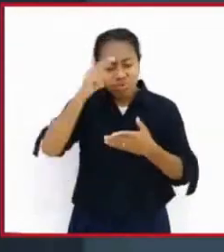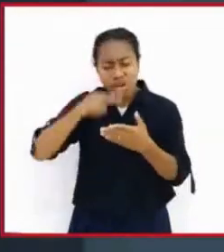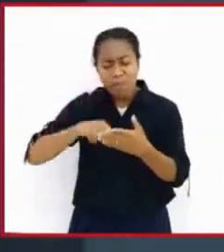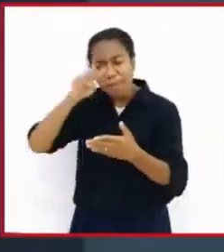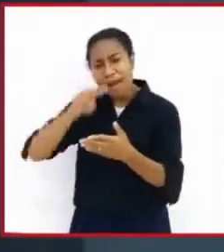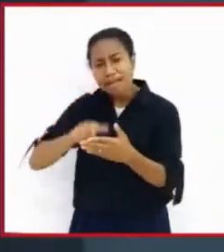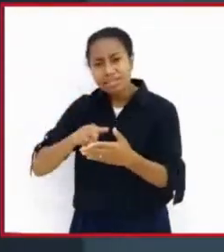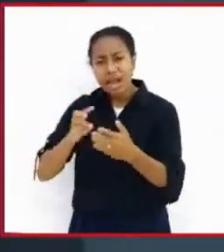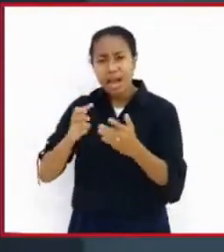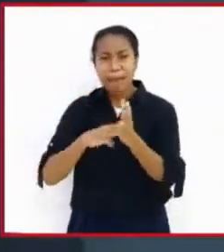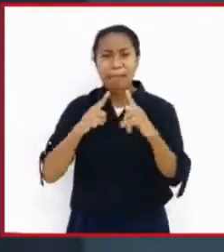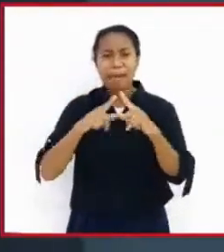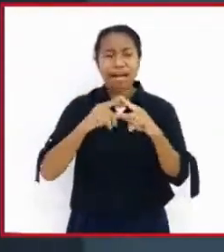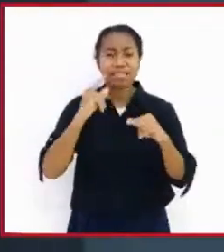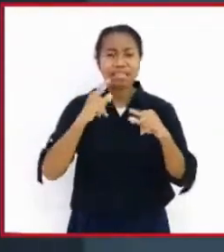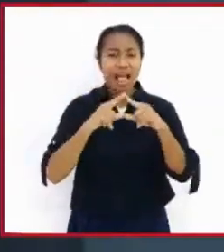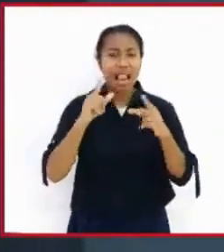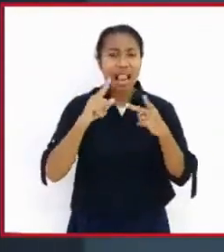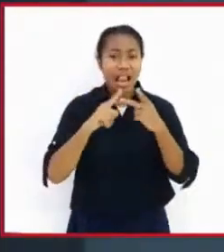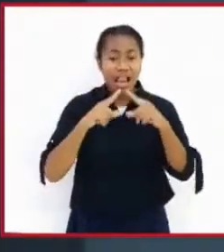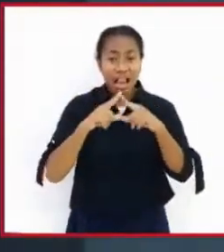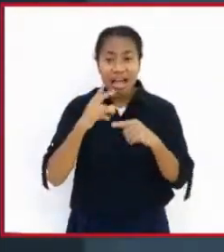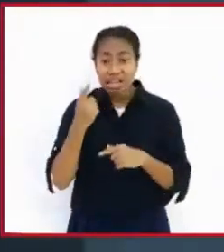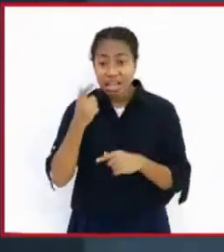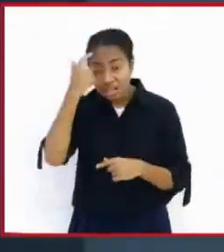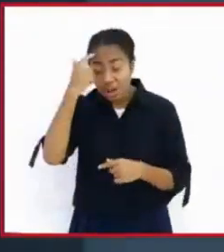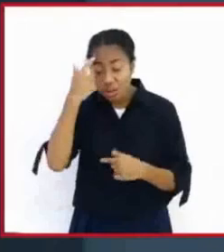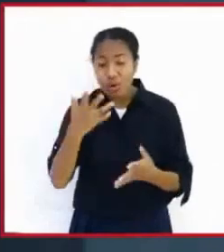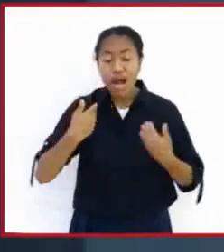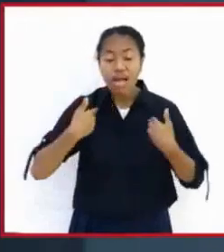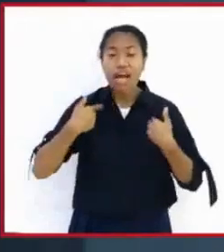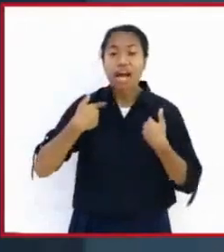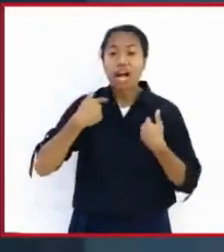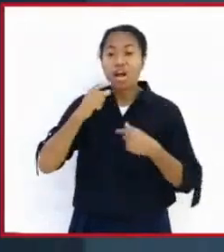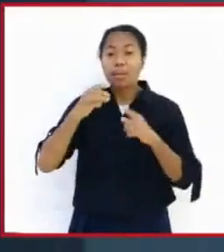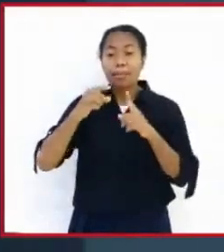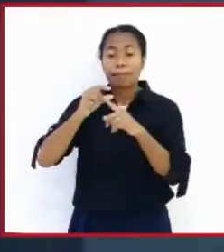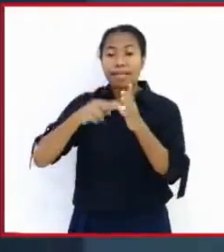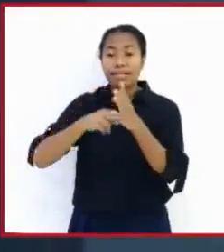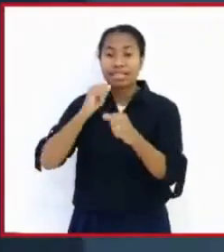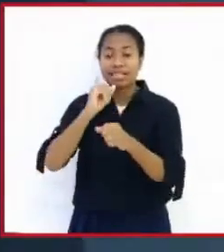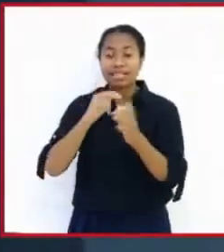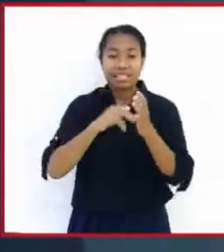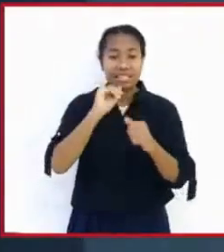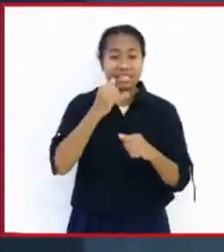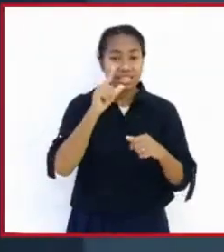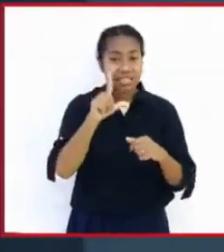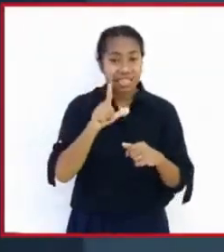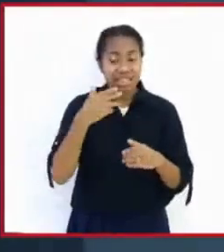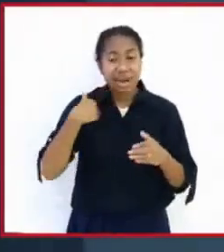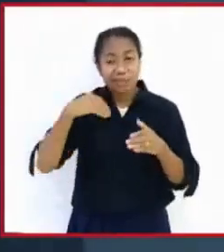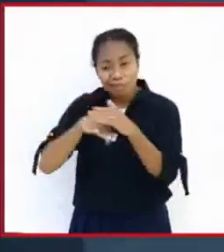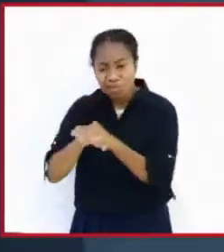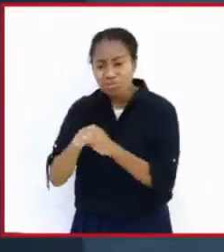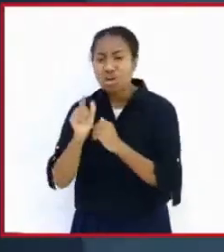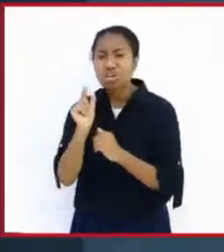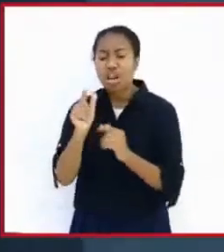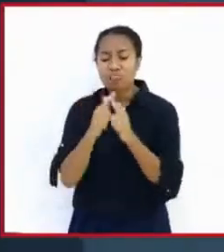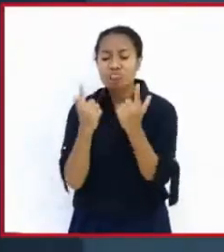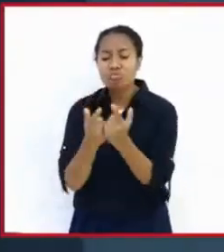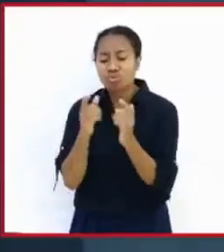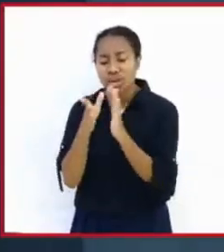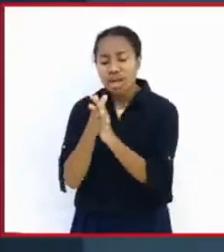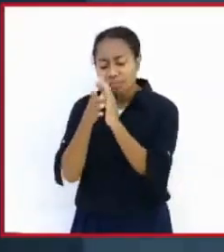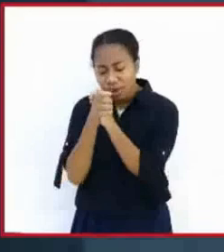sebuah majalah mengetahui ada seorang penginjil atau pengobat dia memasukkannya di dalam bukunya dan mendoakannya